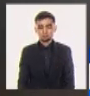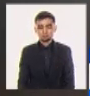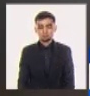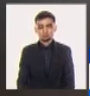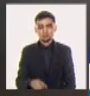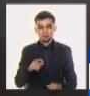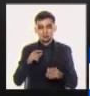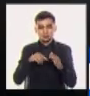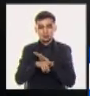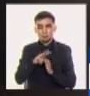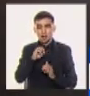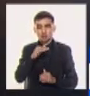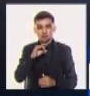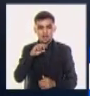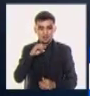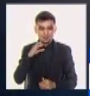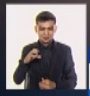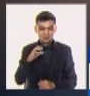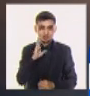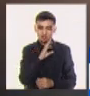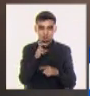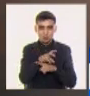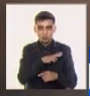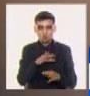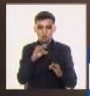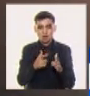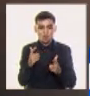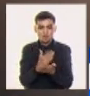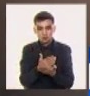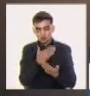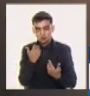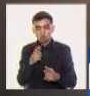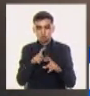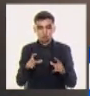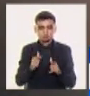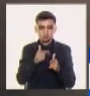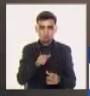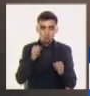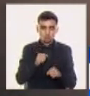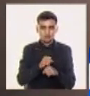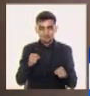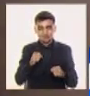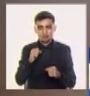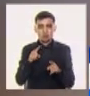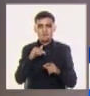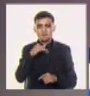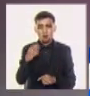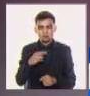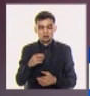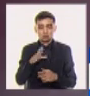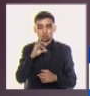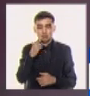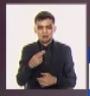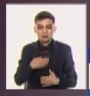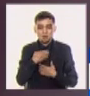Мажилис Вумен даже посетила стационар, чтобы лично убедиться в готовности больницы к приему пациентов. Но местное отделение Фонда социального медстрахования